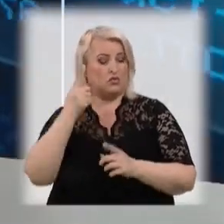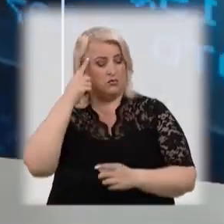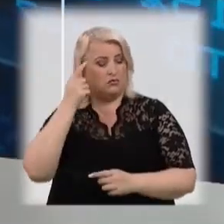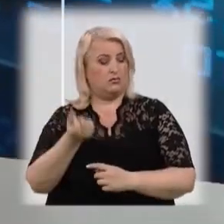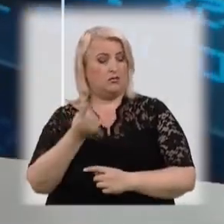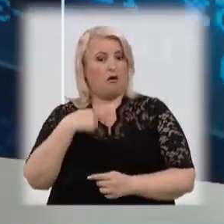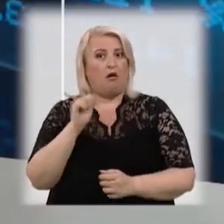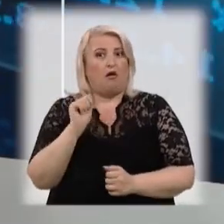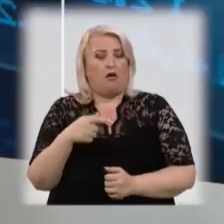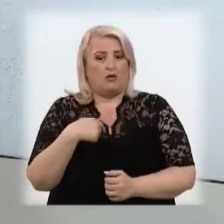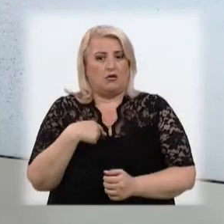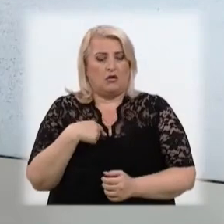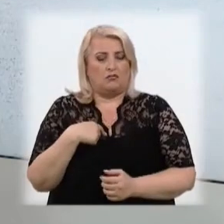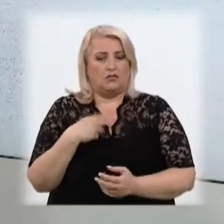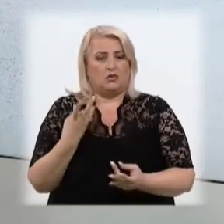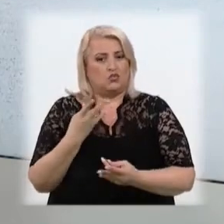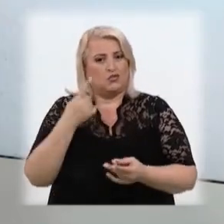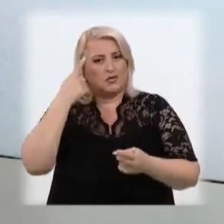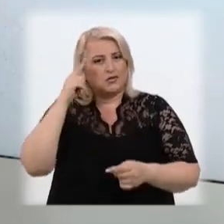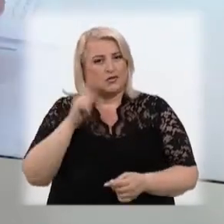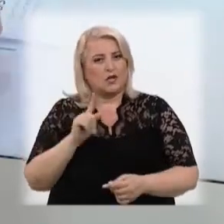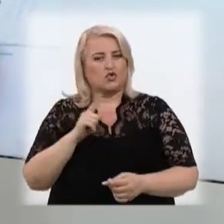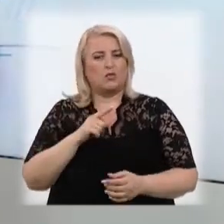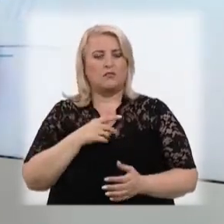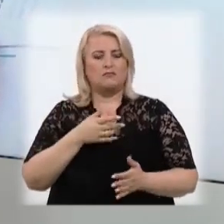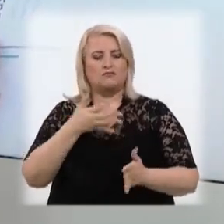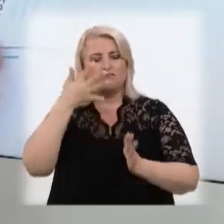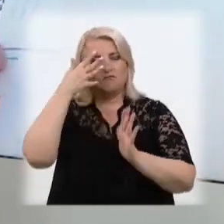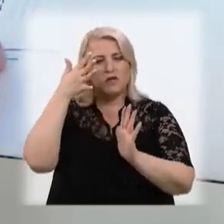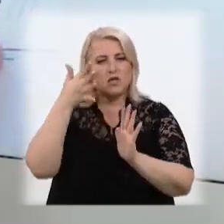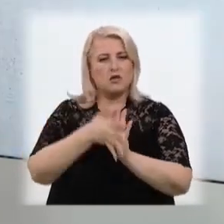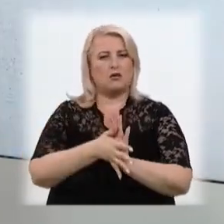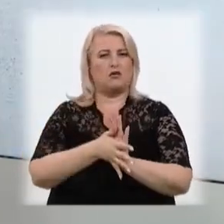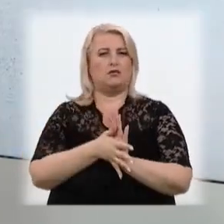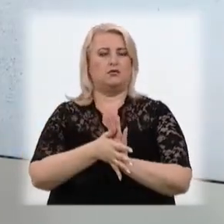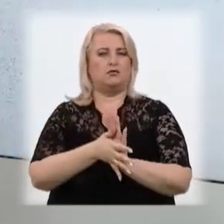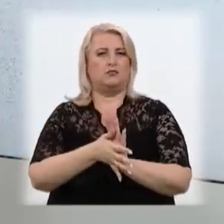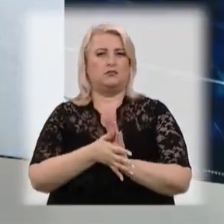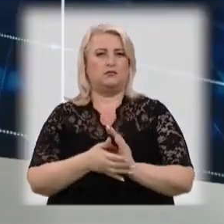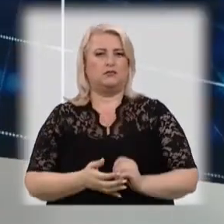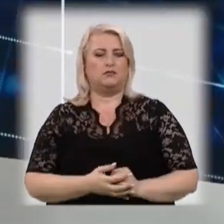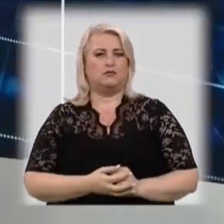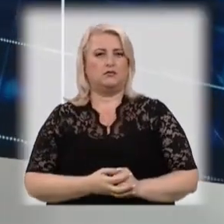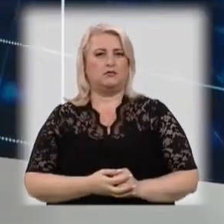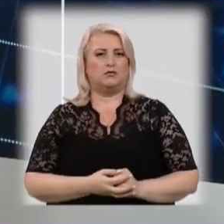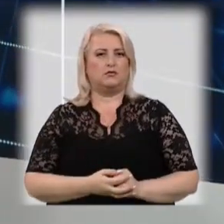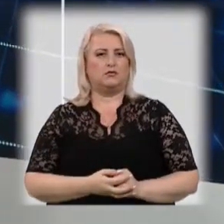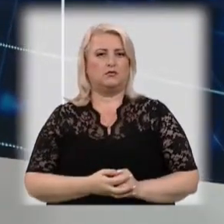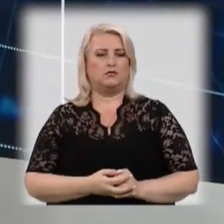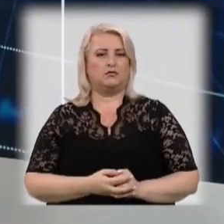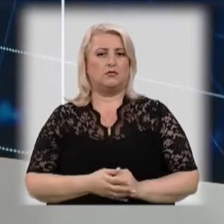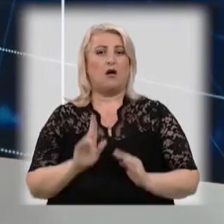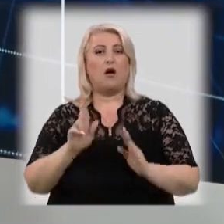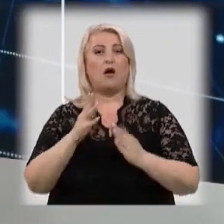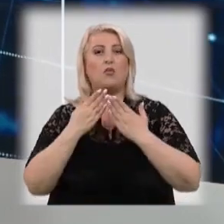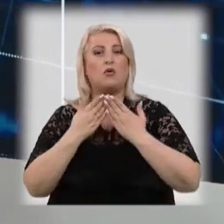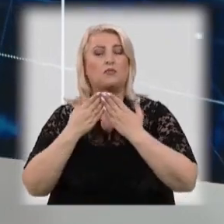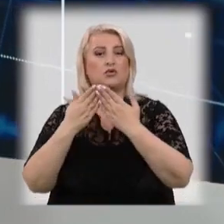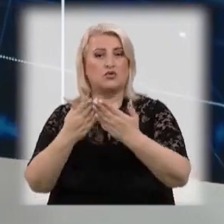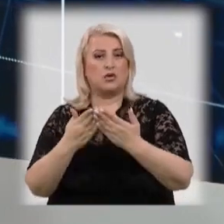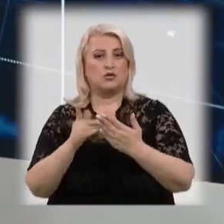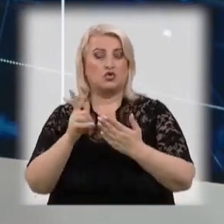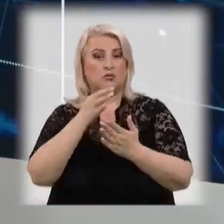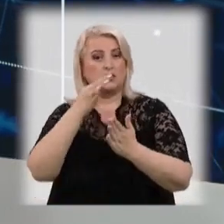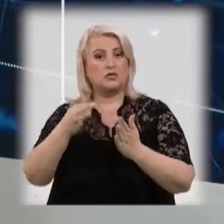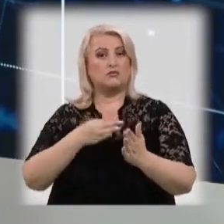antreprenor Ce trebuie să știu ca să am conștientizarea lucrurilor care le spui tu vin experiență uite la cine să mă adresez ca